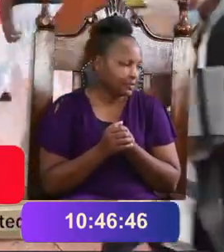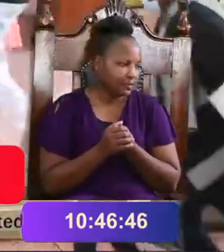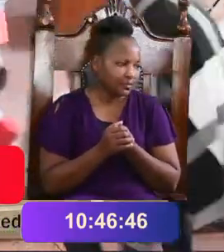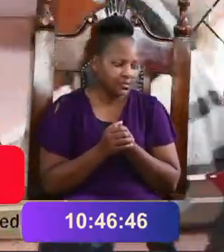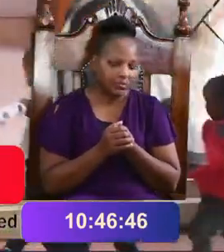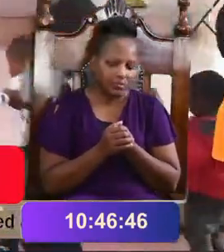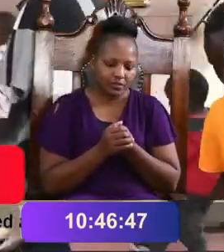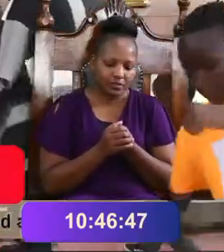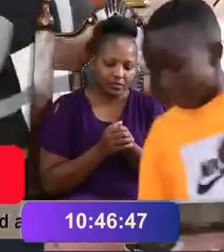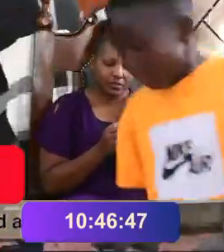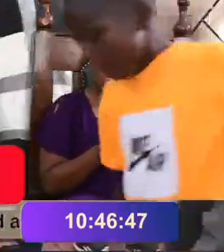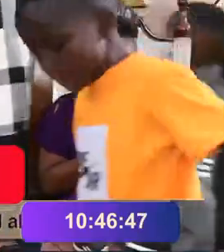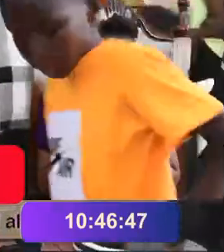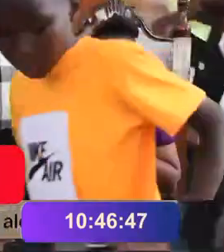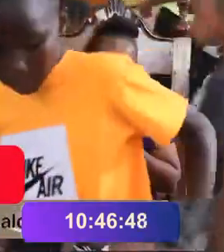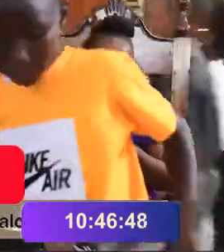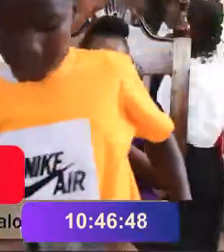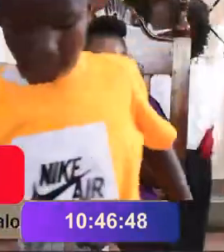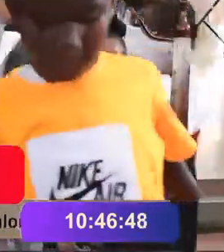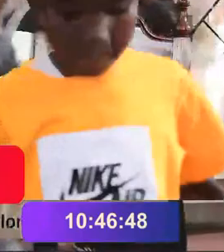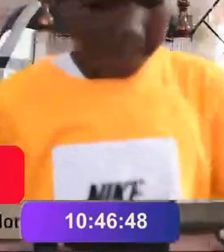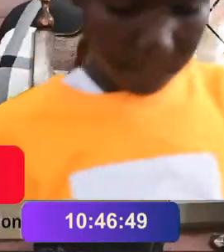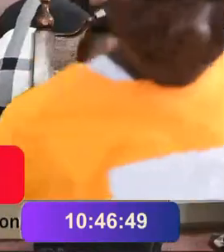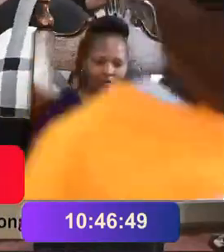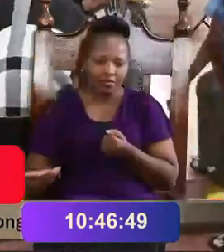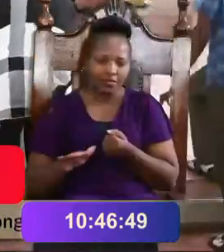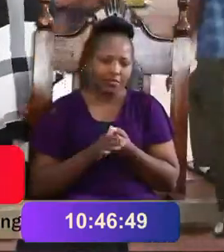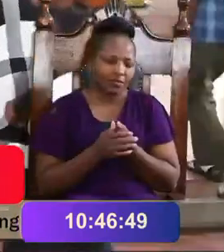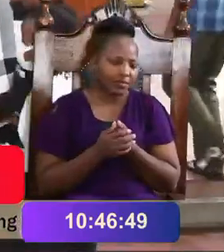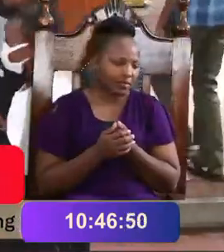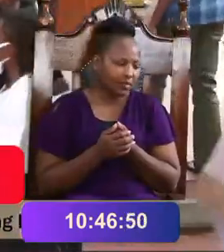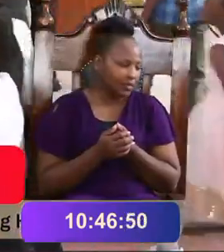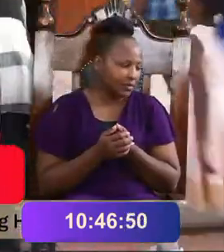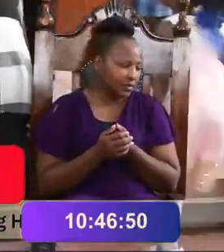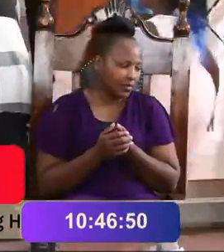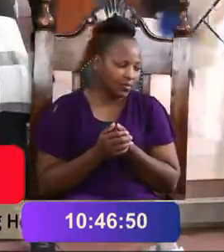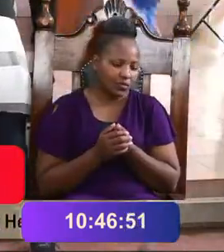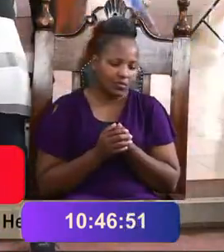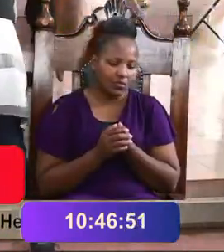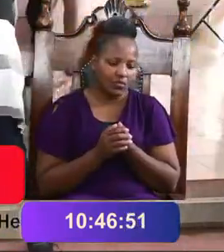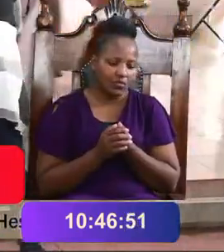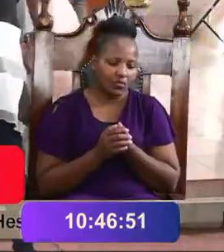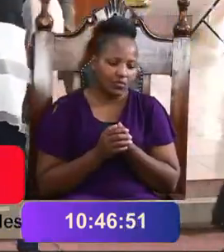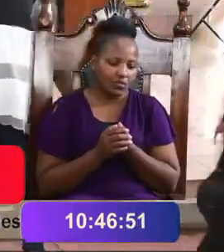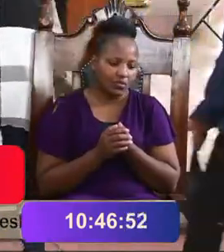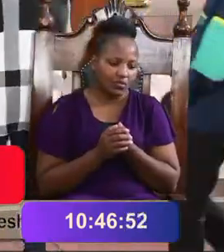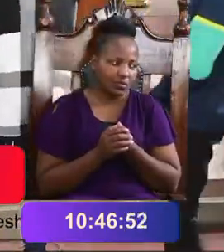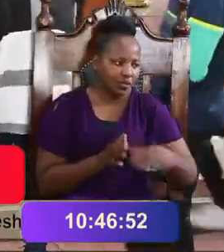Every day, as you can see, we have a church today and we have a church tomorrow.